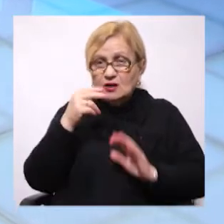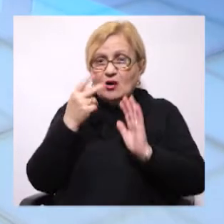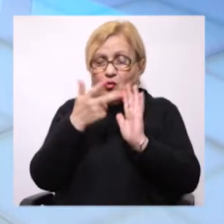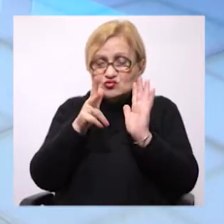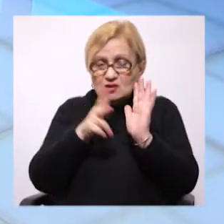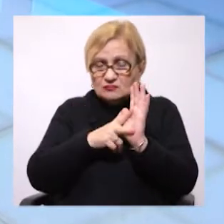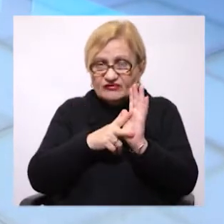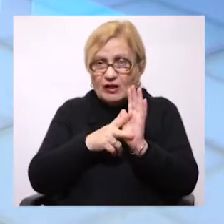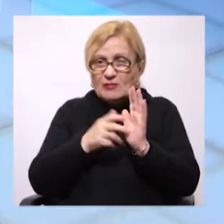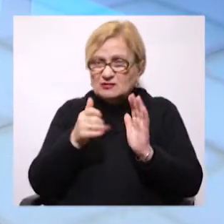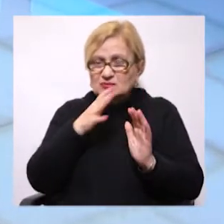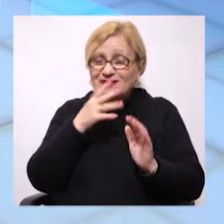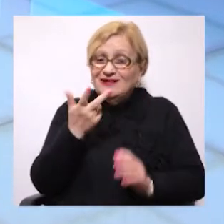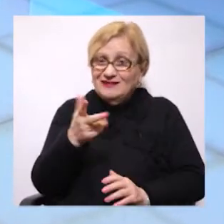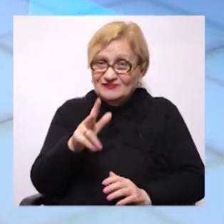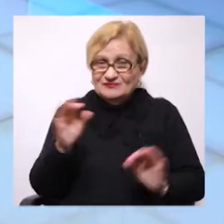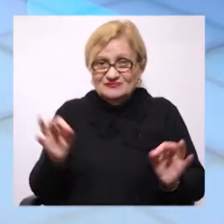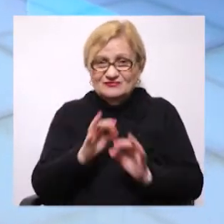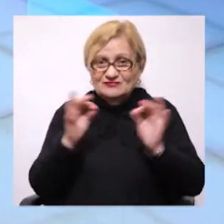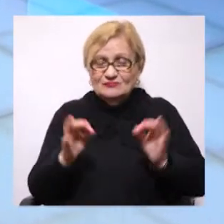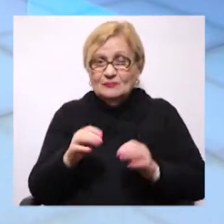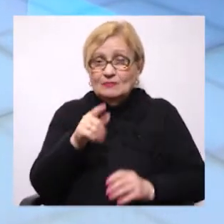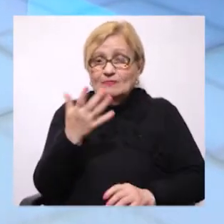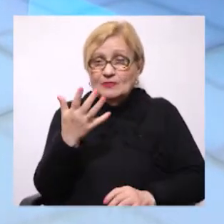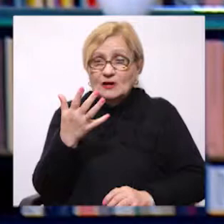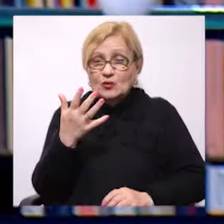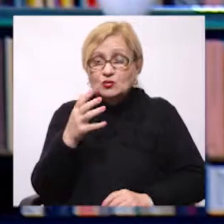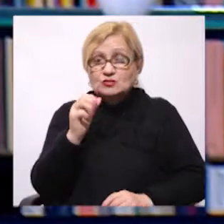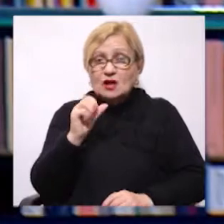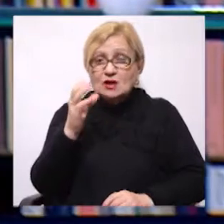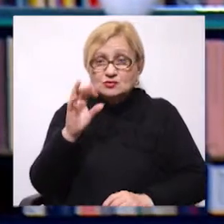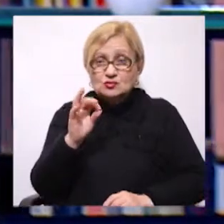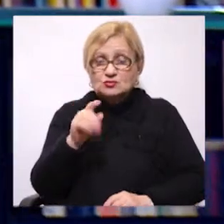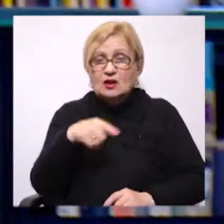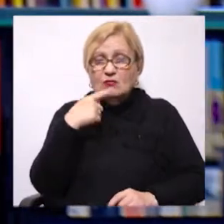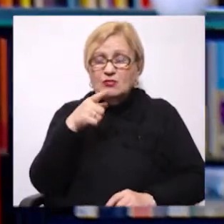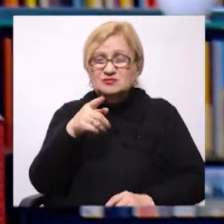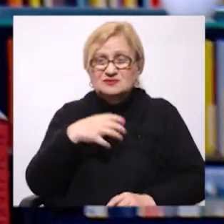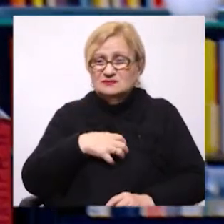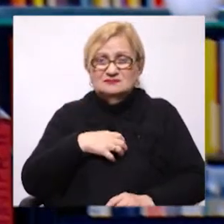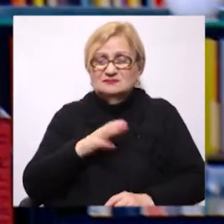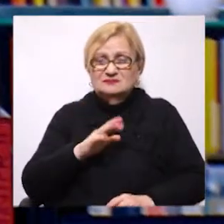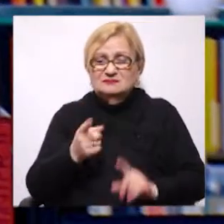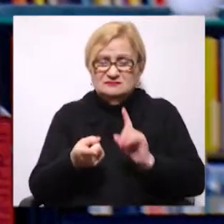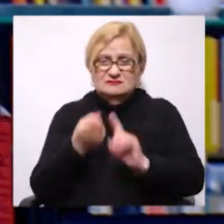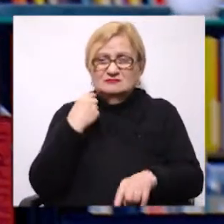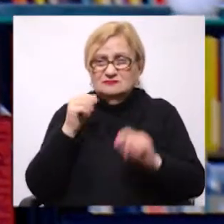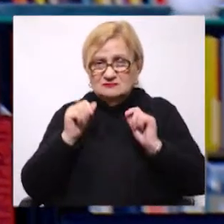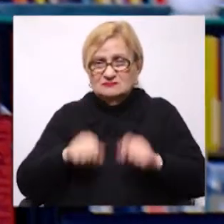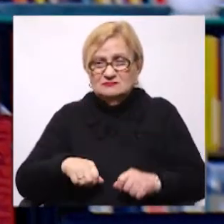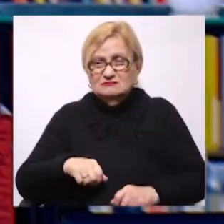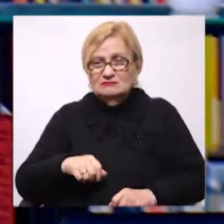გავურთულებთ საქმესო. და მაშასადამე აი ამ ხუთი ასოს, ამ უფუნქციო ასოებს უწოდებდა ის ამას, ამოღებით